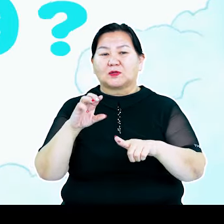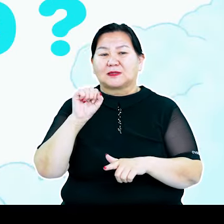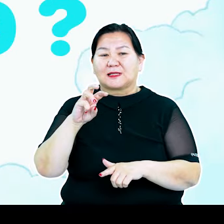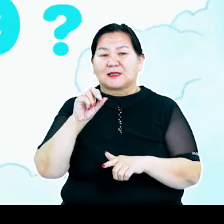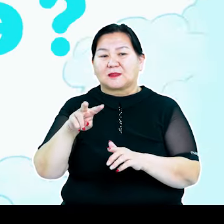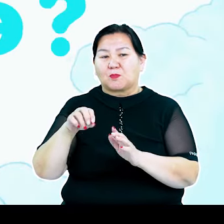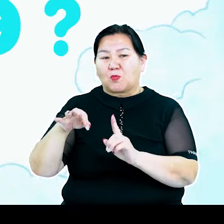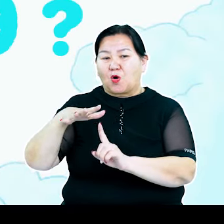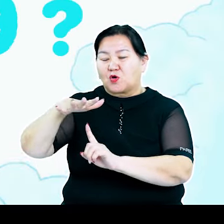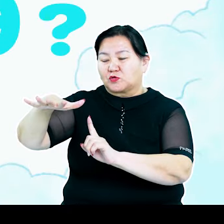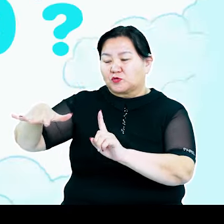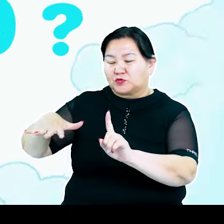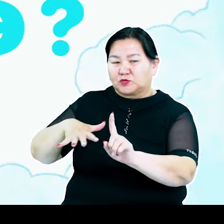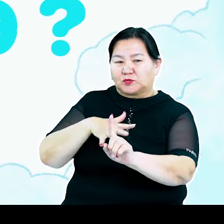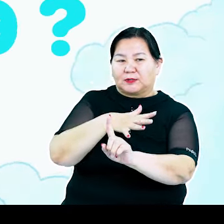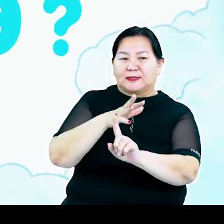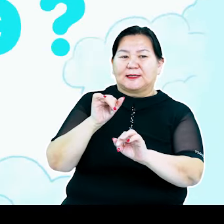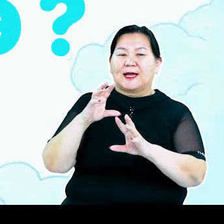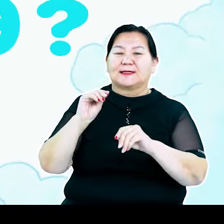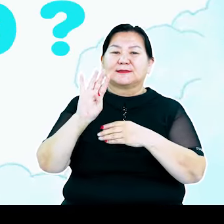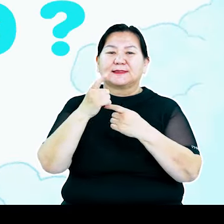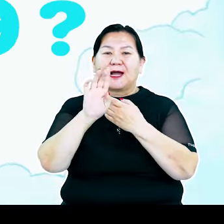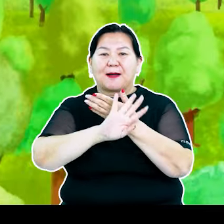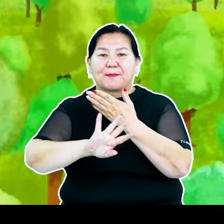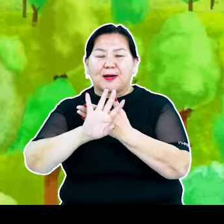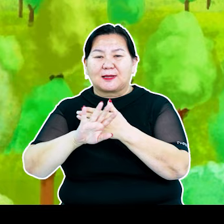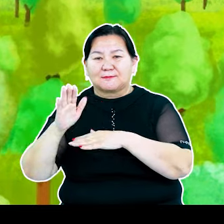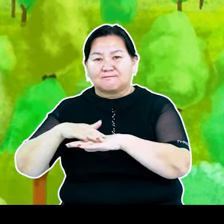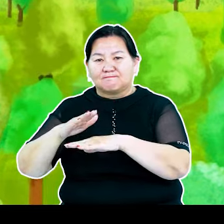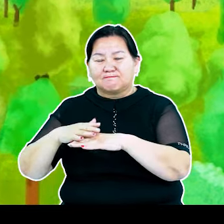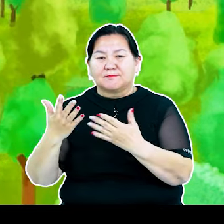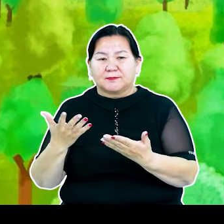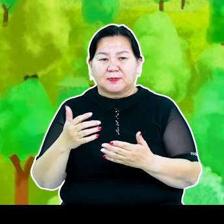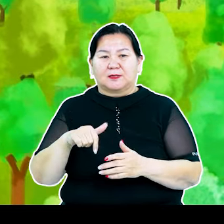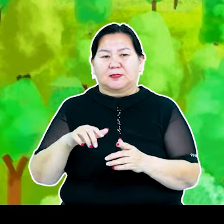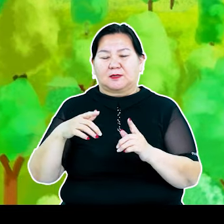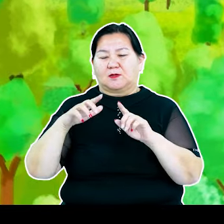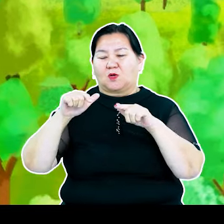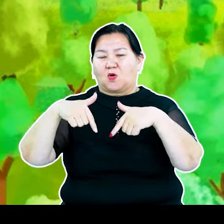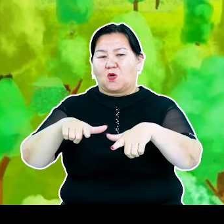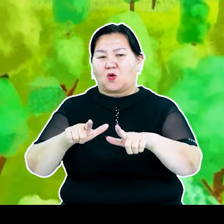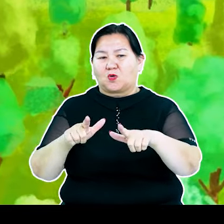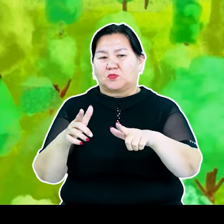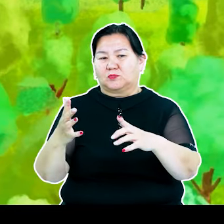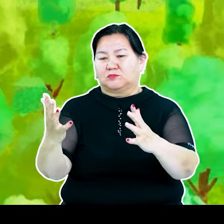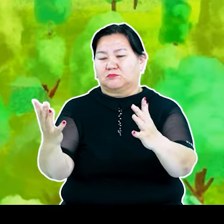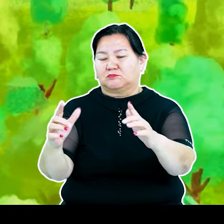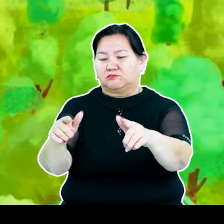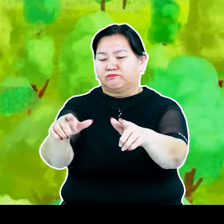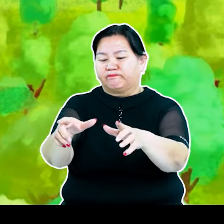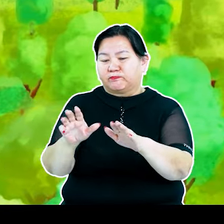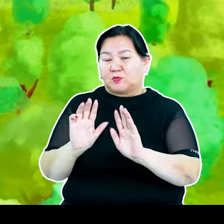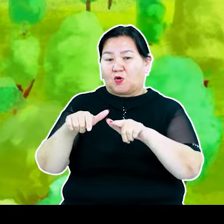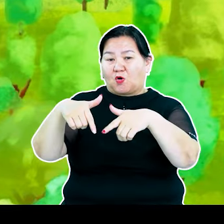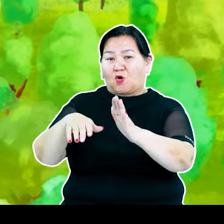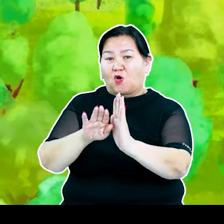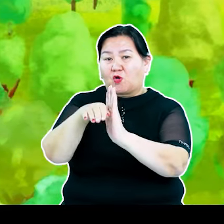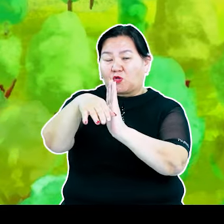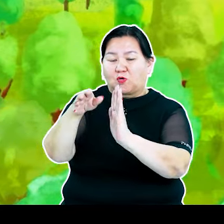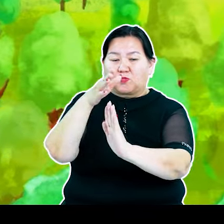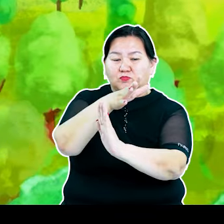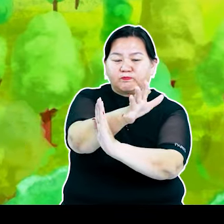Голын татам орчмыг хэрхэн хамгаалж нөхөн сэргээх вэ? Ихэнх голууд эргийнхээ дагуу бургасан шугуу